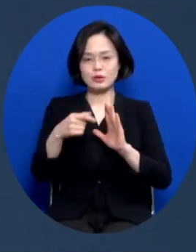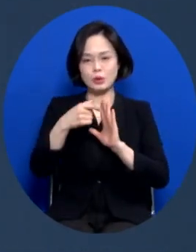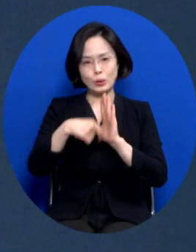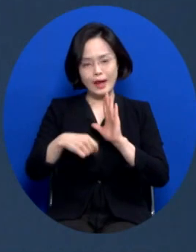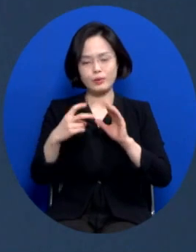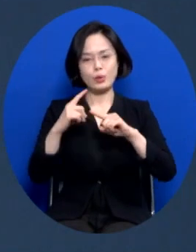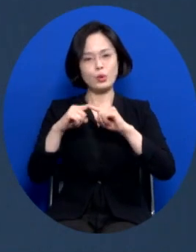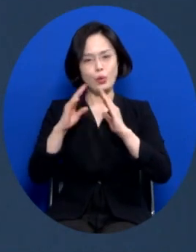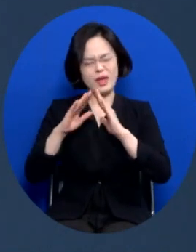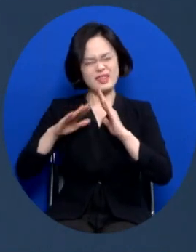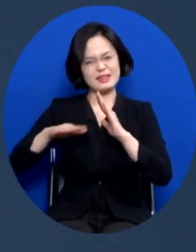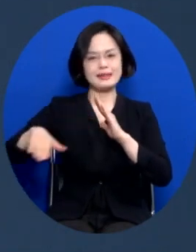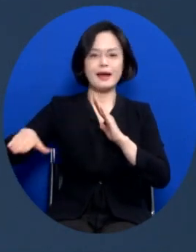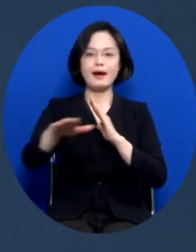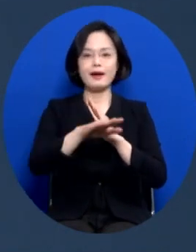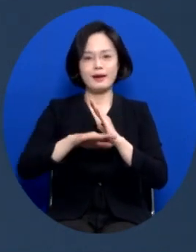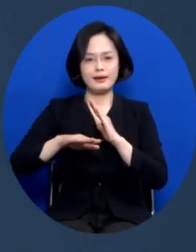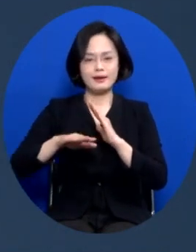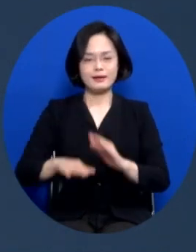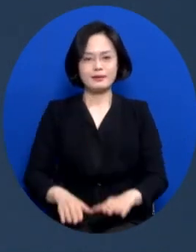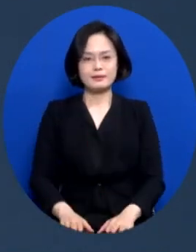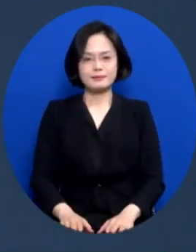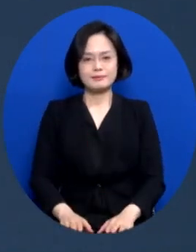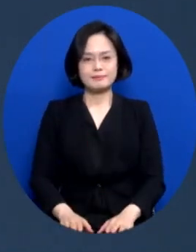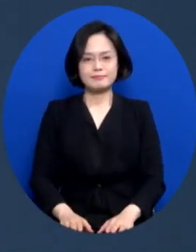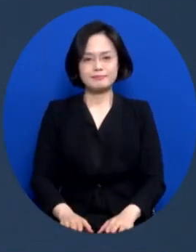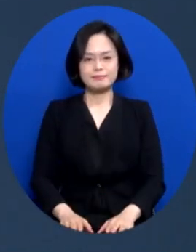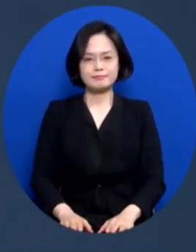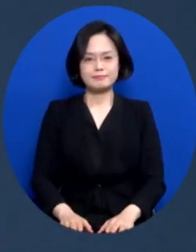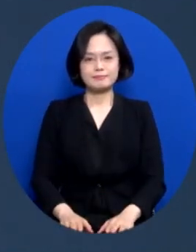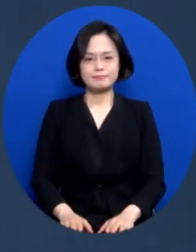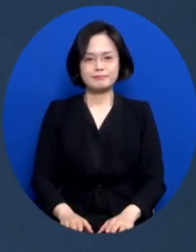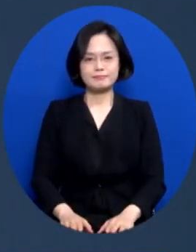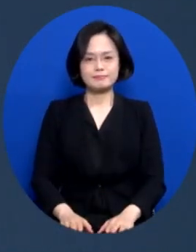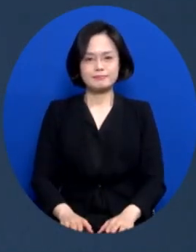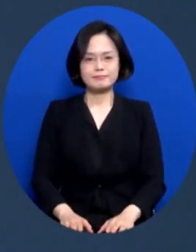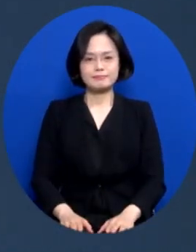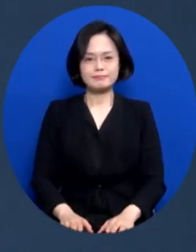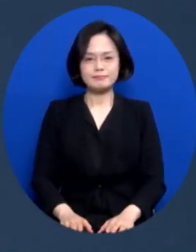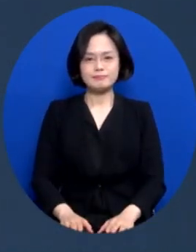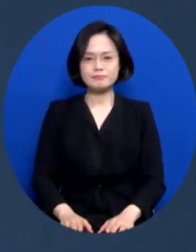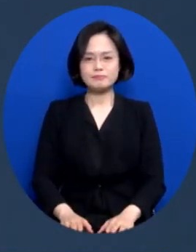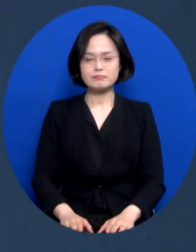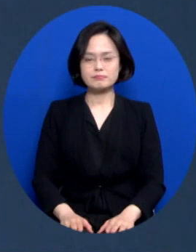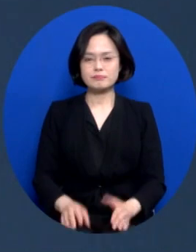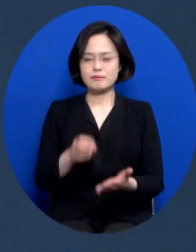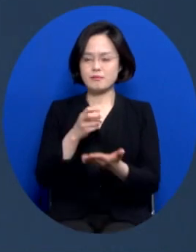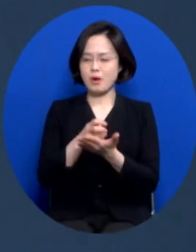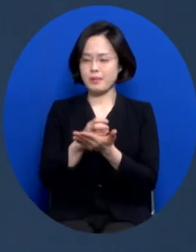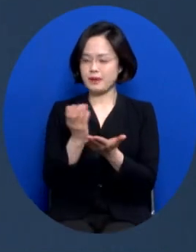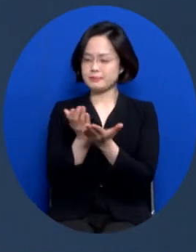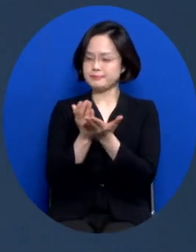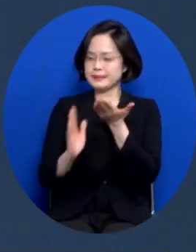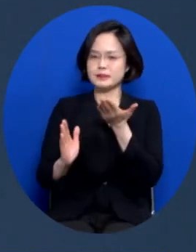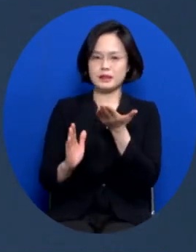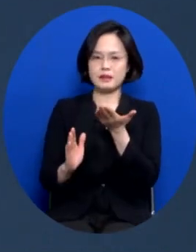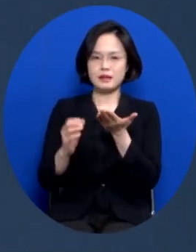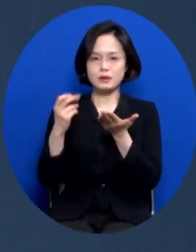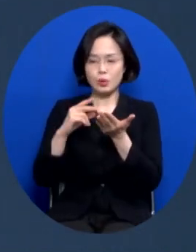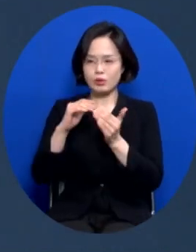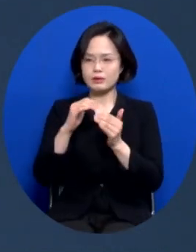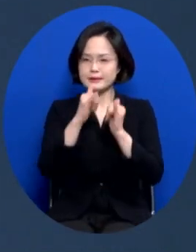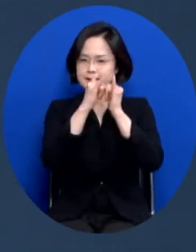교계가이 이제 불법적이고 위헌적이고 또 외국적이고